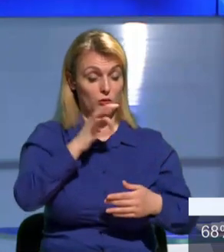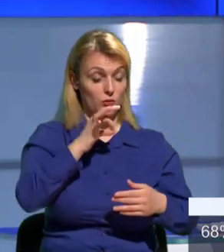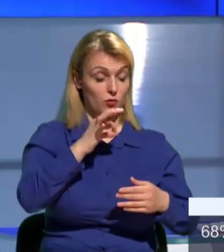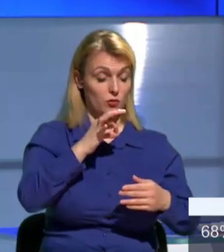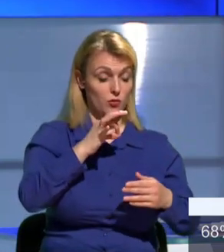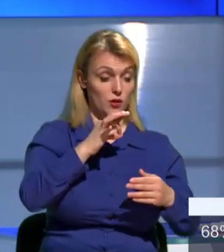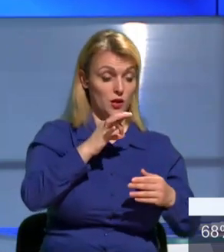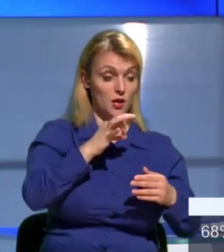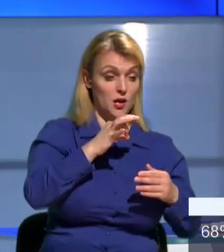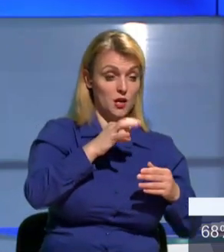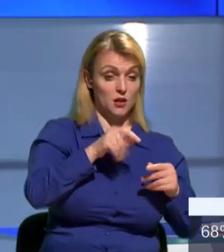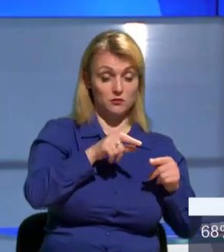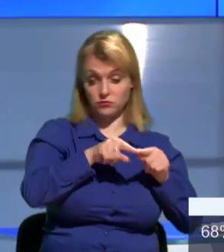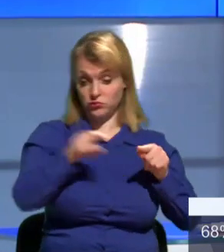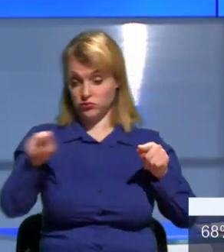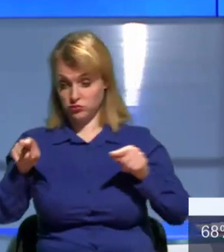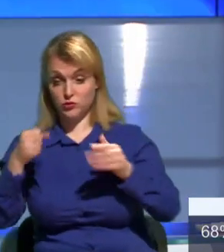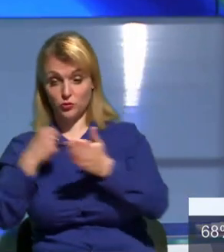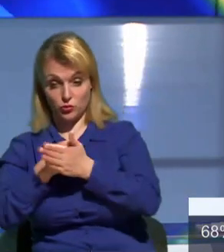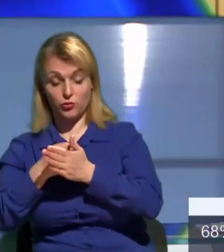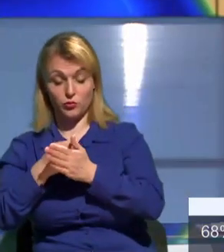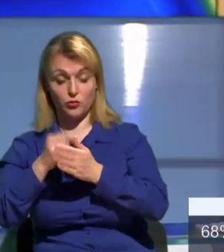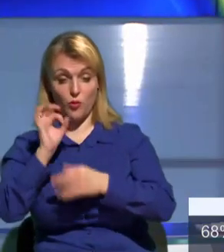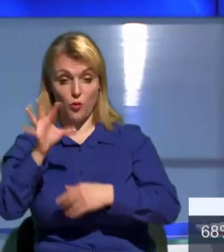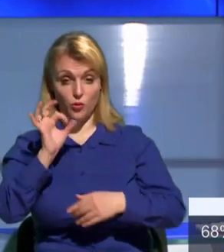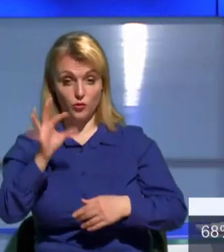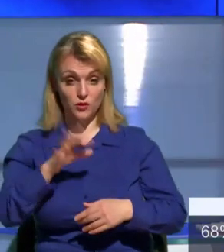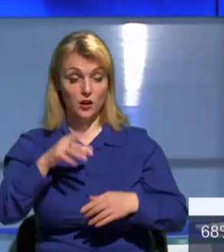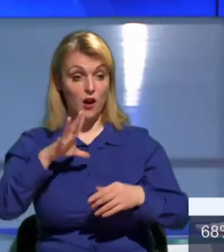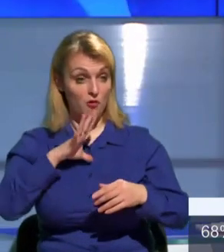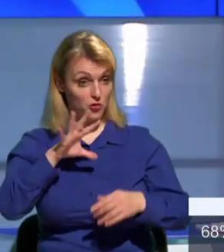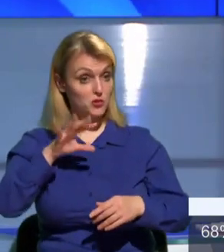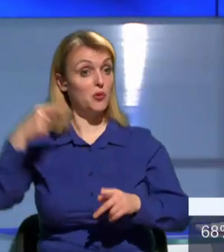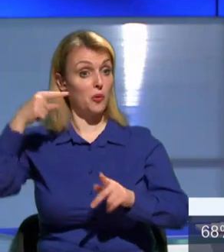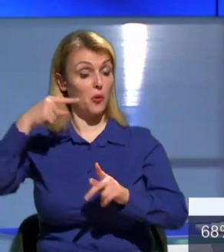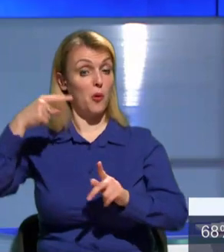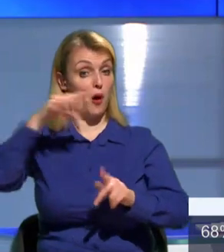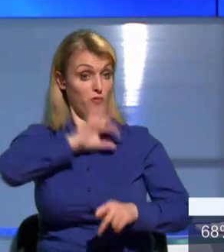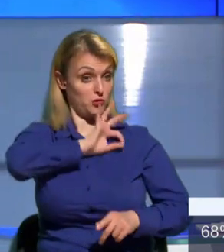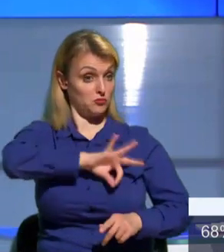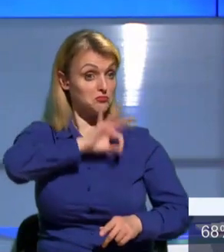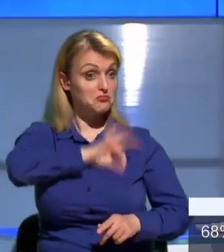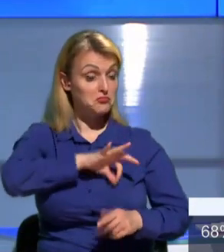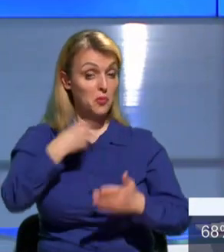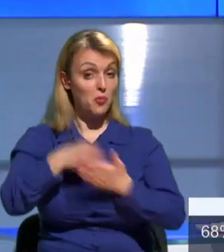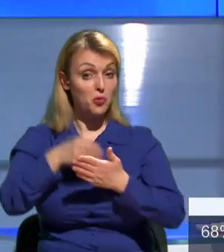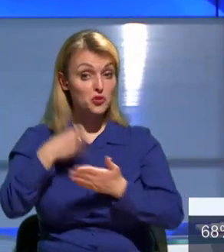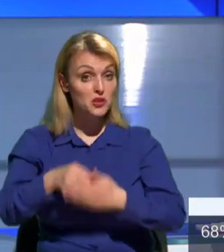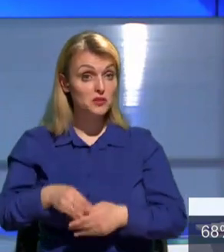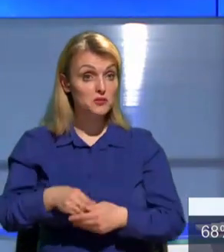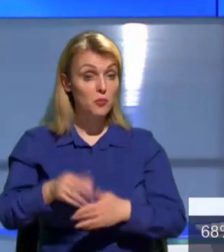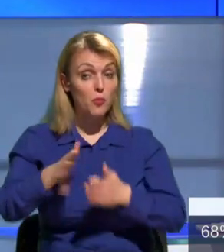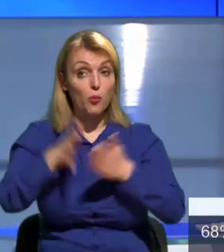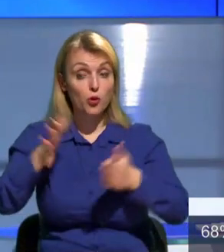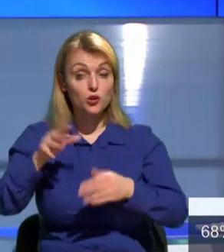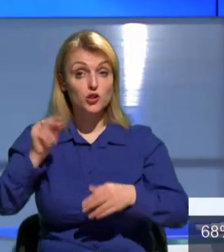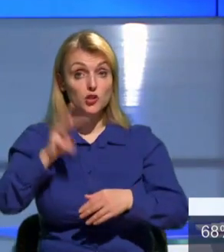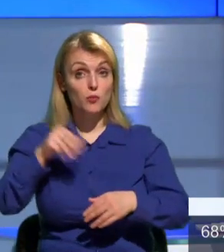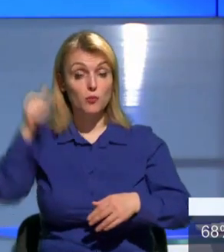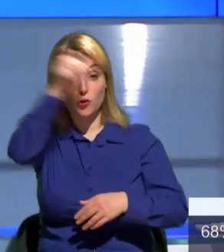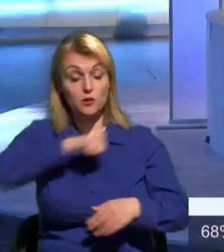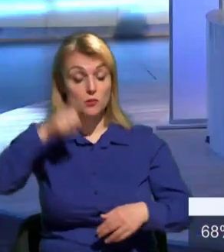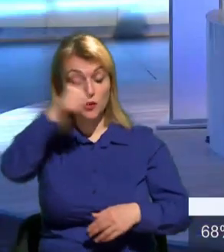1 noiembrie, noi suntem plus 653 de milioane de lei încasări la buget mai mult ca anul trecut. Ce înseamnă acest